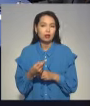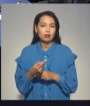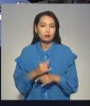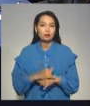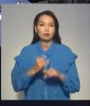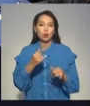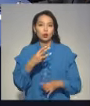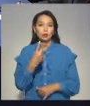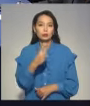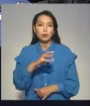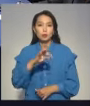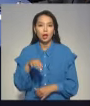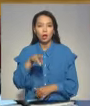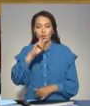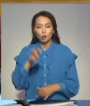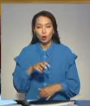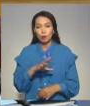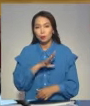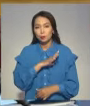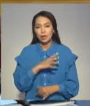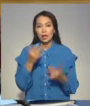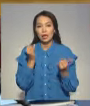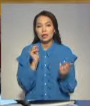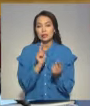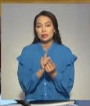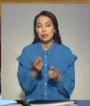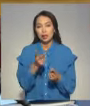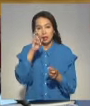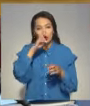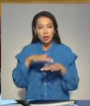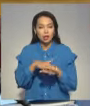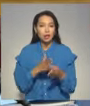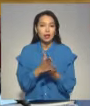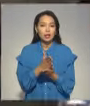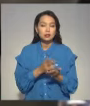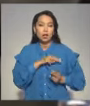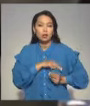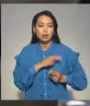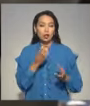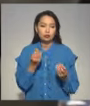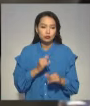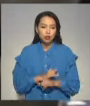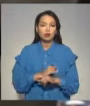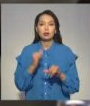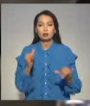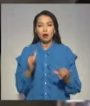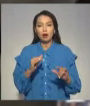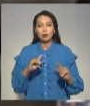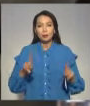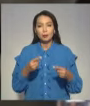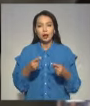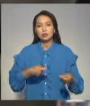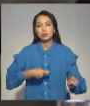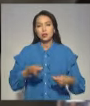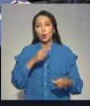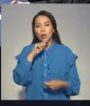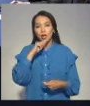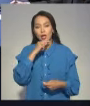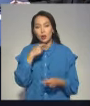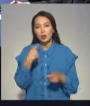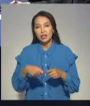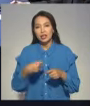31 миллиард доллардан асты. Кездесу барысында екі ел арасындағы стратегиялық серіктестікті одан әрі нығайту, сауда және экономика,